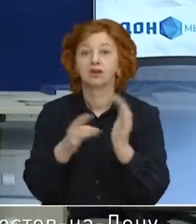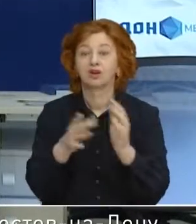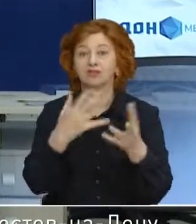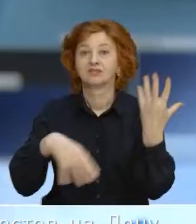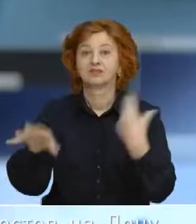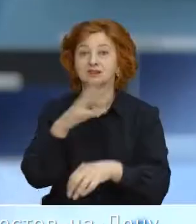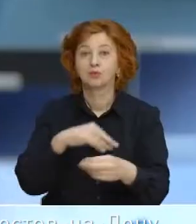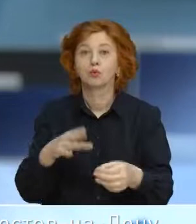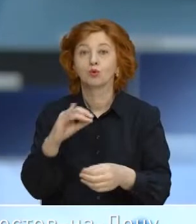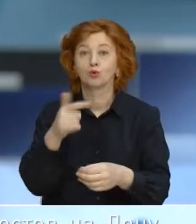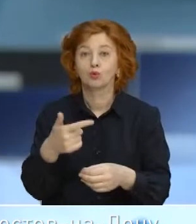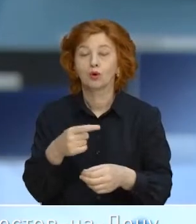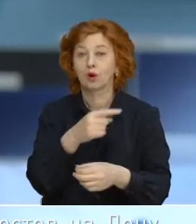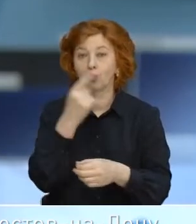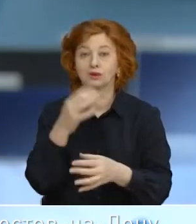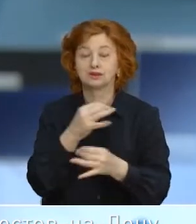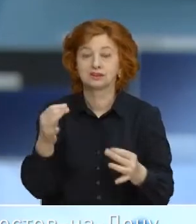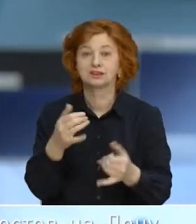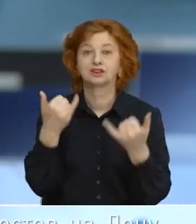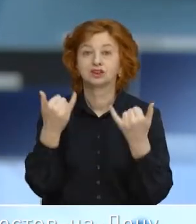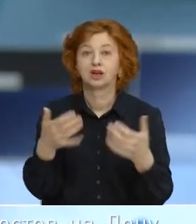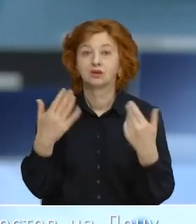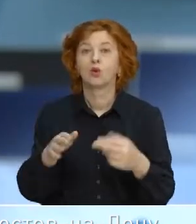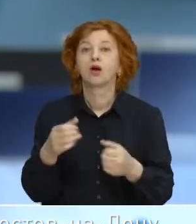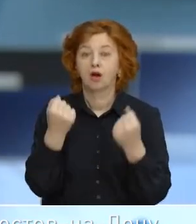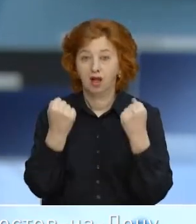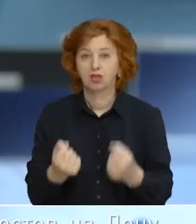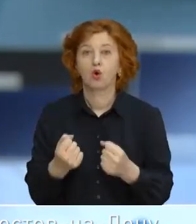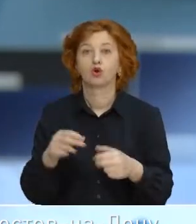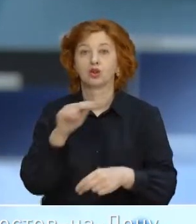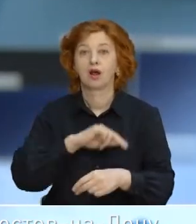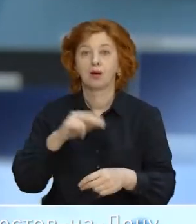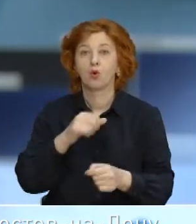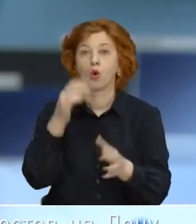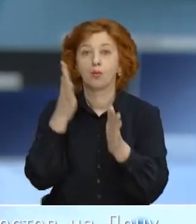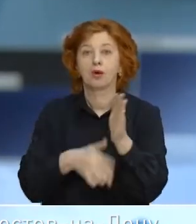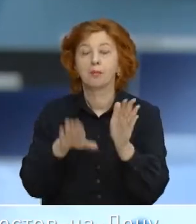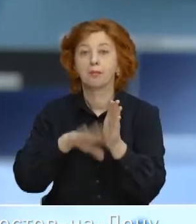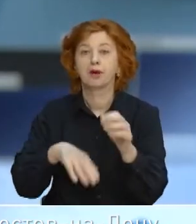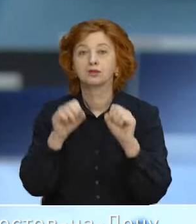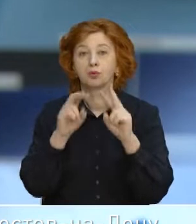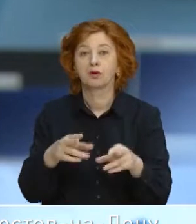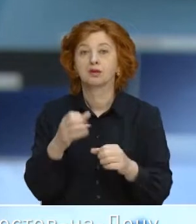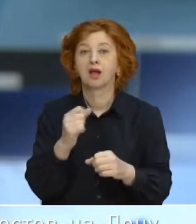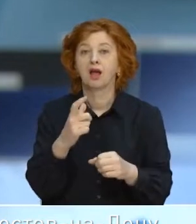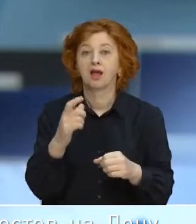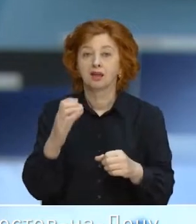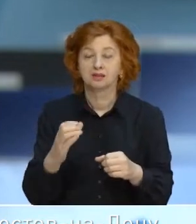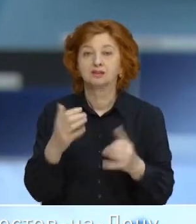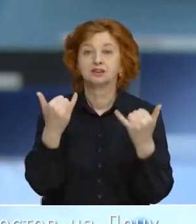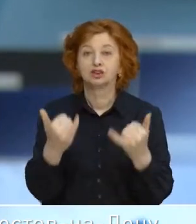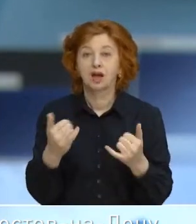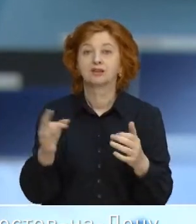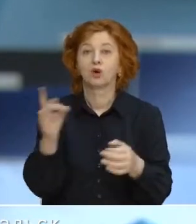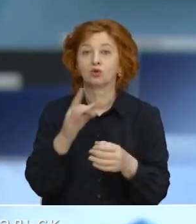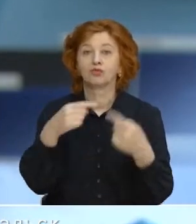югу России. Но не только бесперебойная и надежная работа оборудования обеспечивает безопасность АЭС. На Ростовской атомной,